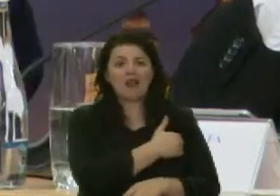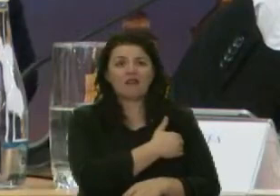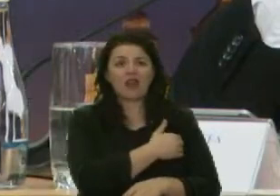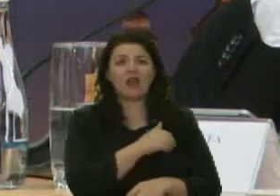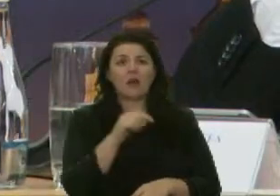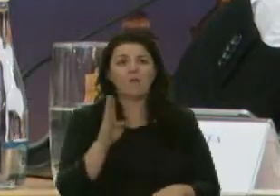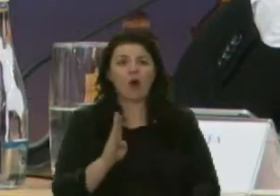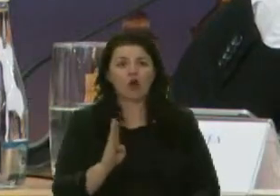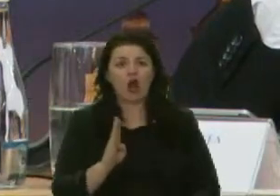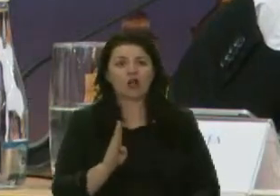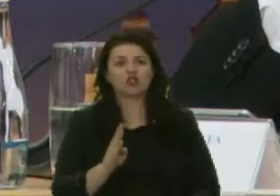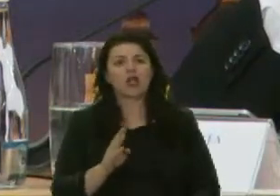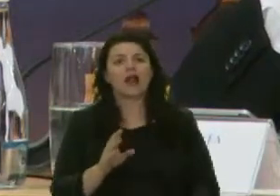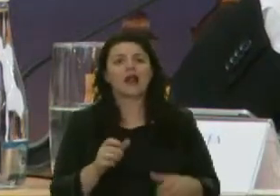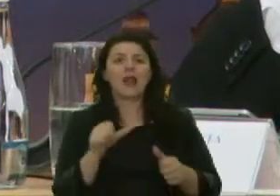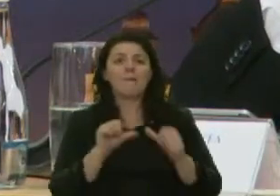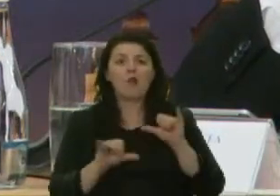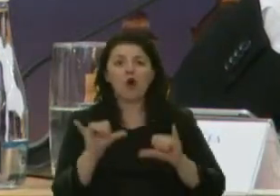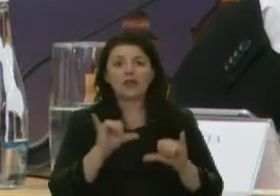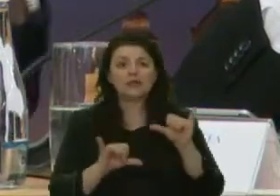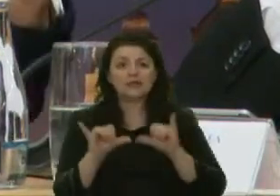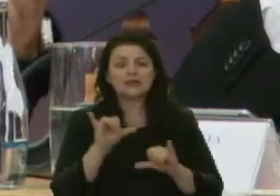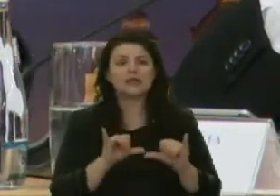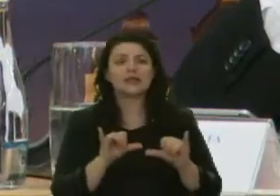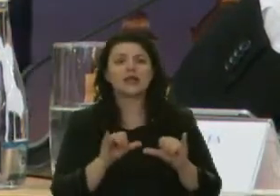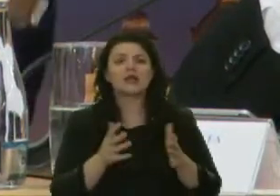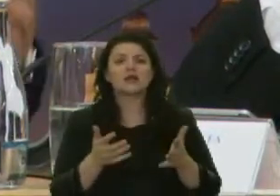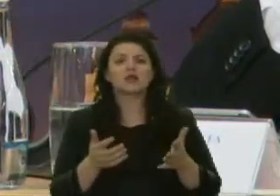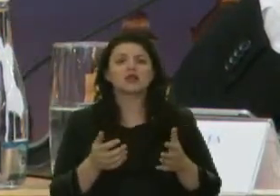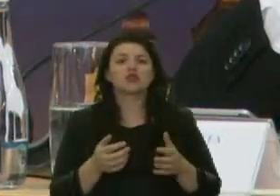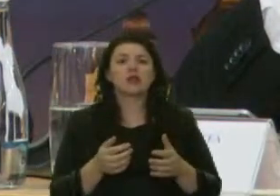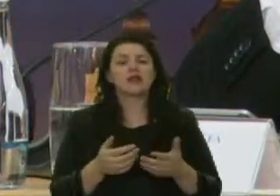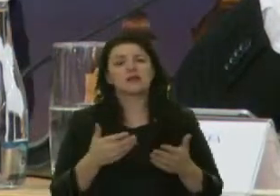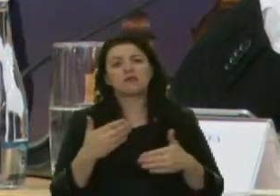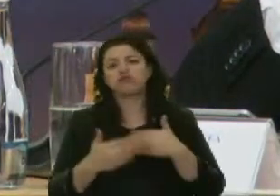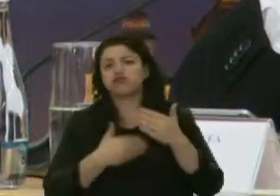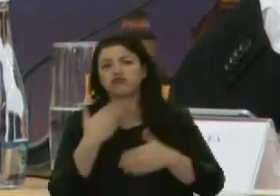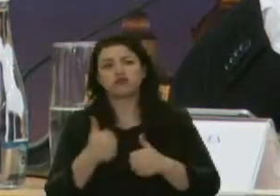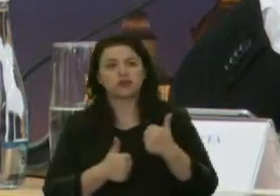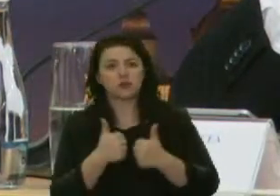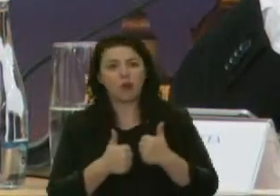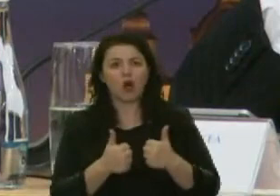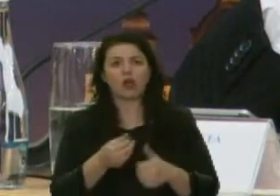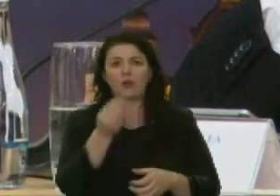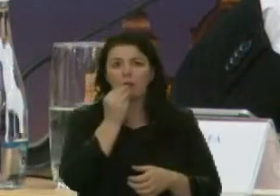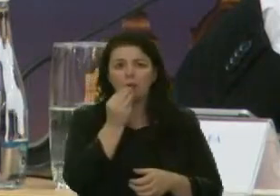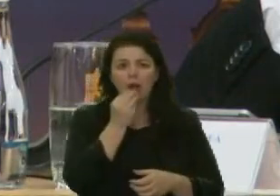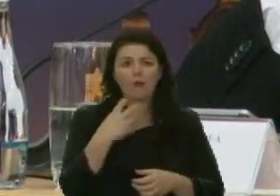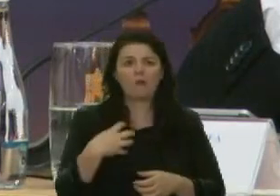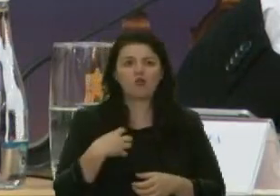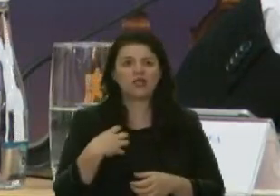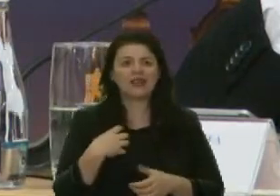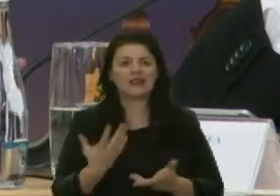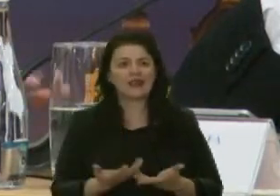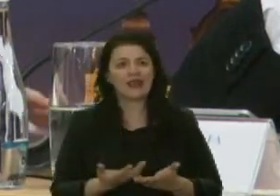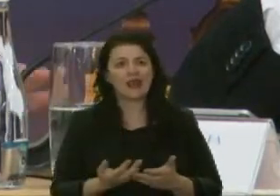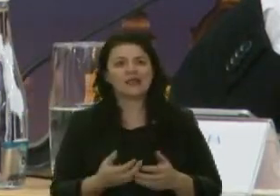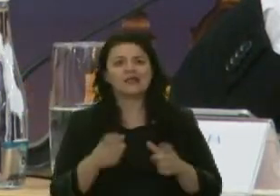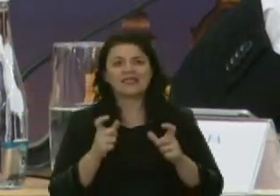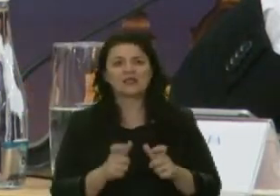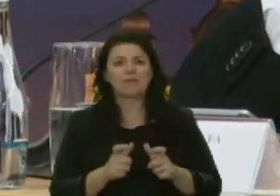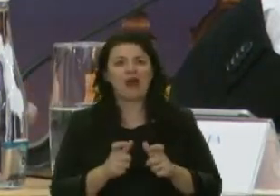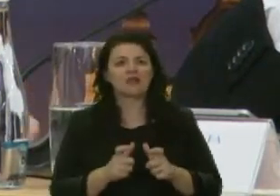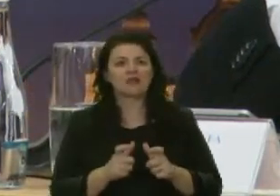borhan laboratoare de știință laboratoare de informatică sală de sport cu vestiar sală de mese cu bucătărie și așa mai departe spații